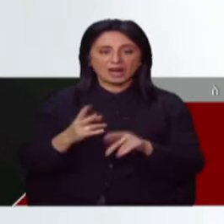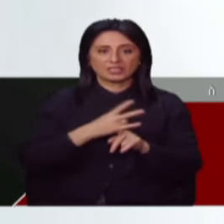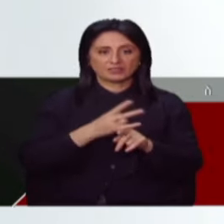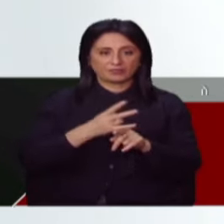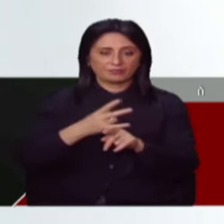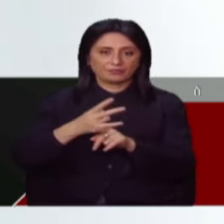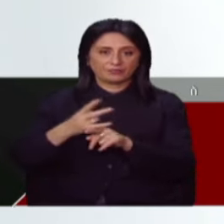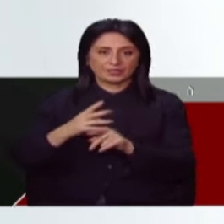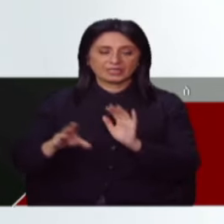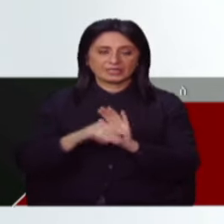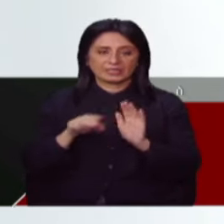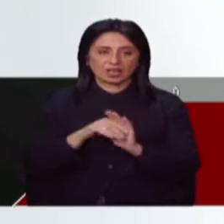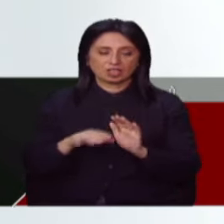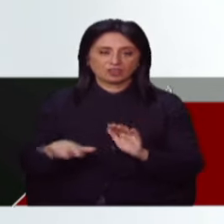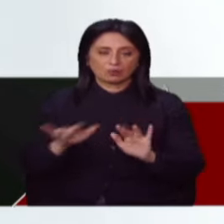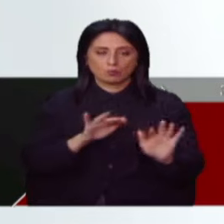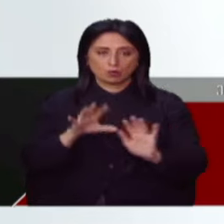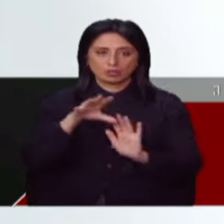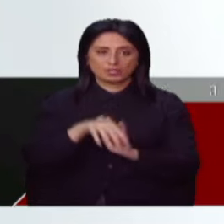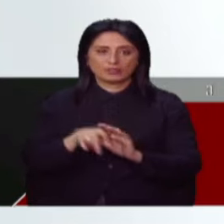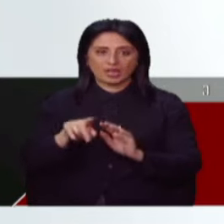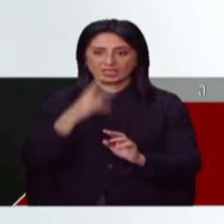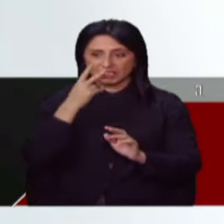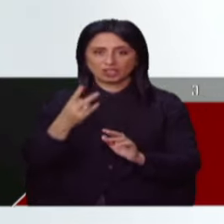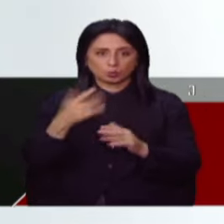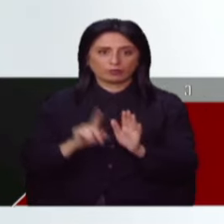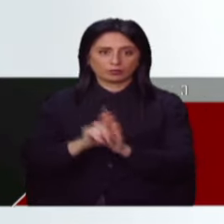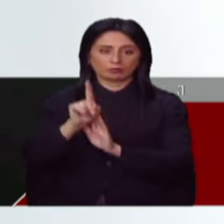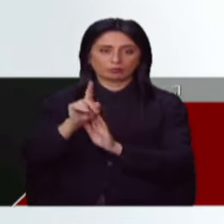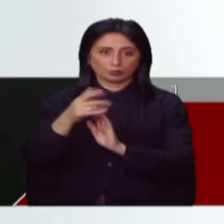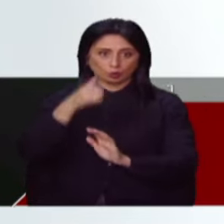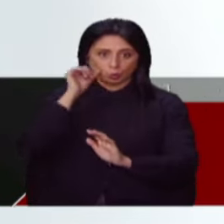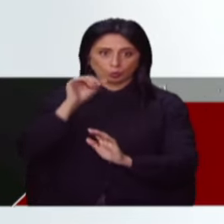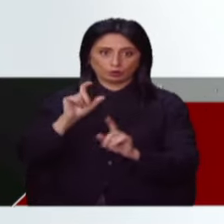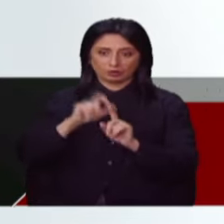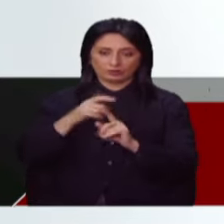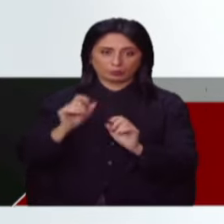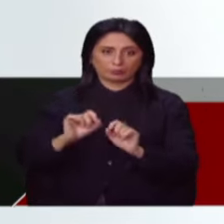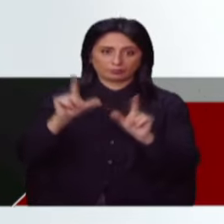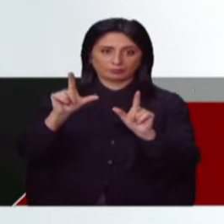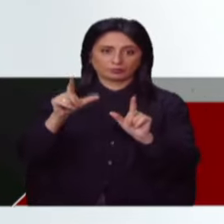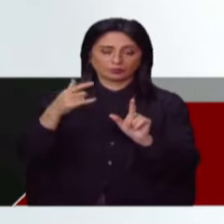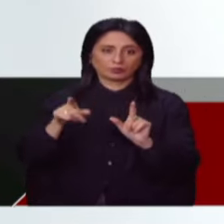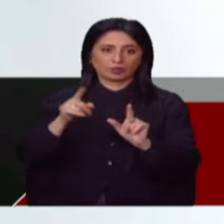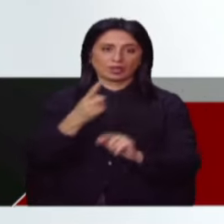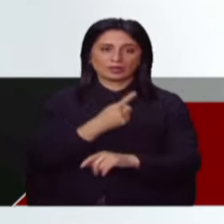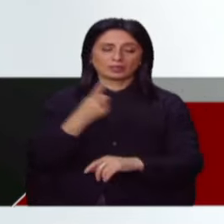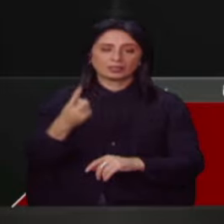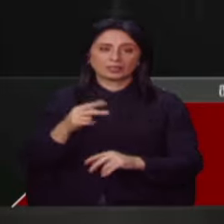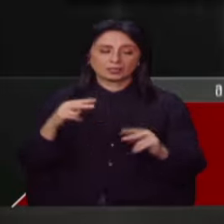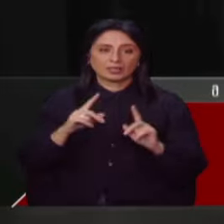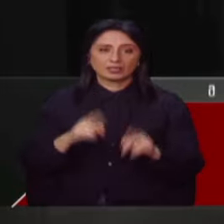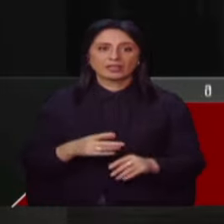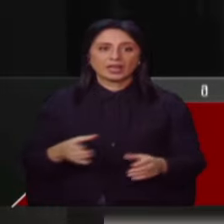რადიკალიზმი საარჩევნო პროცესებში. ამის ნიშნები უკვე გამოჩნდა, უგუშინელი რიტორიკაც არის ამის ერთ-ერთი